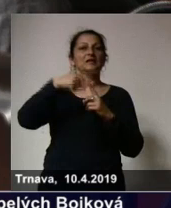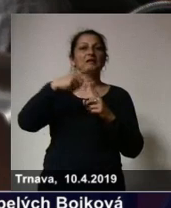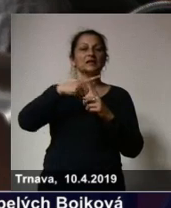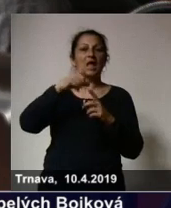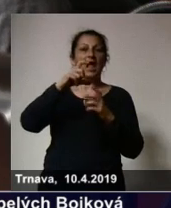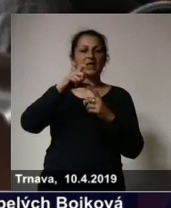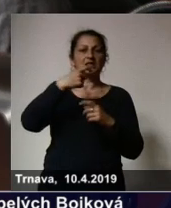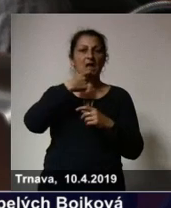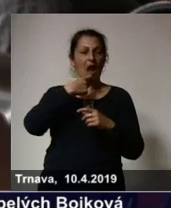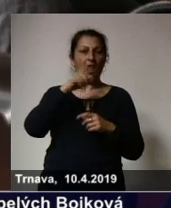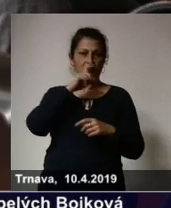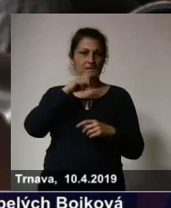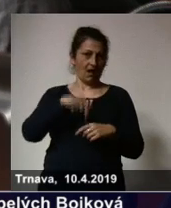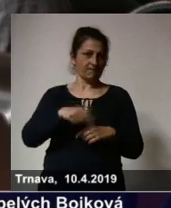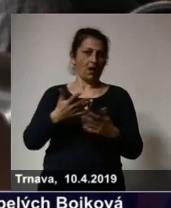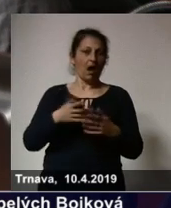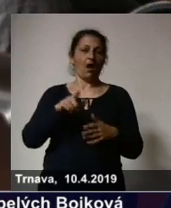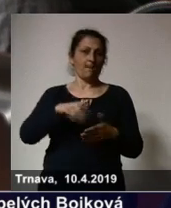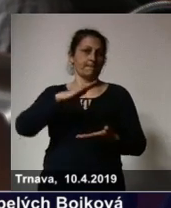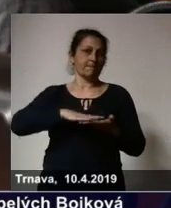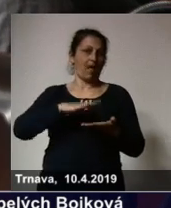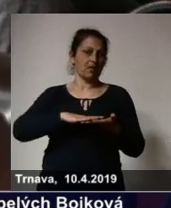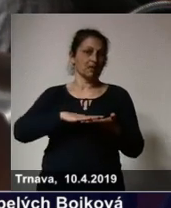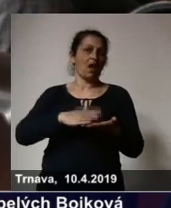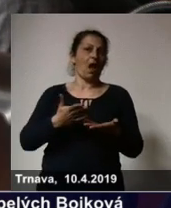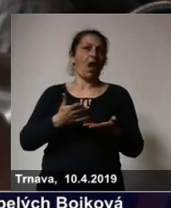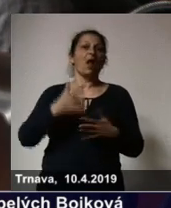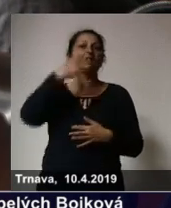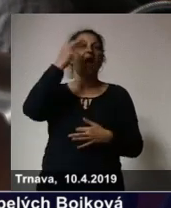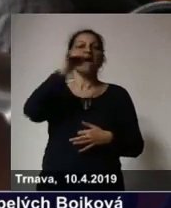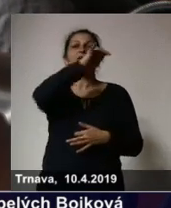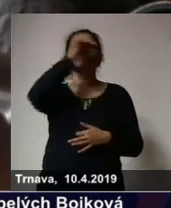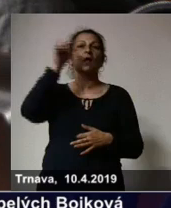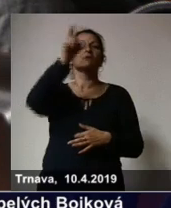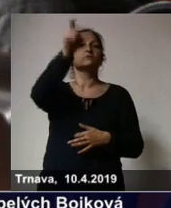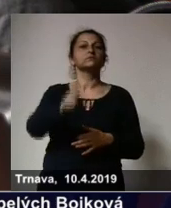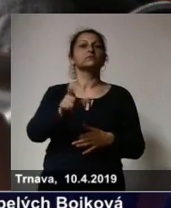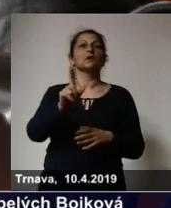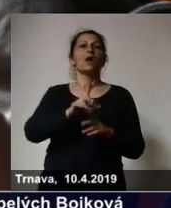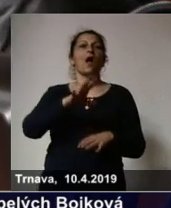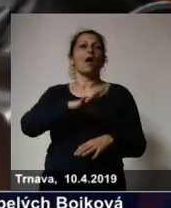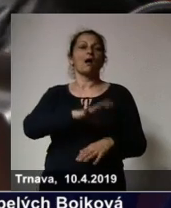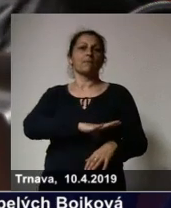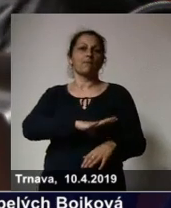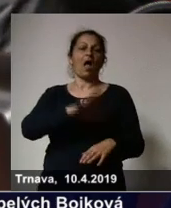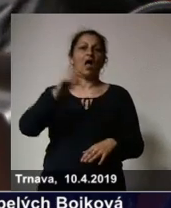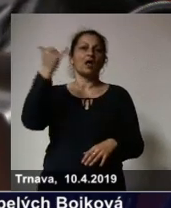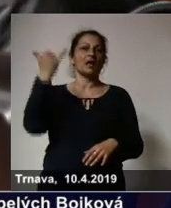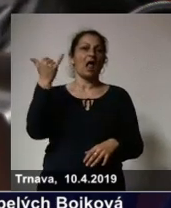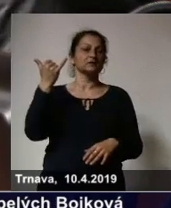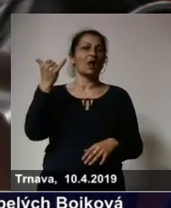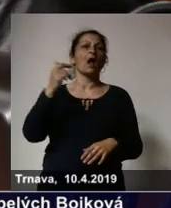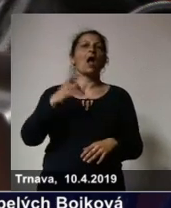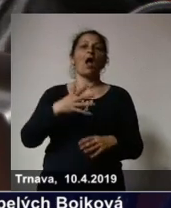tento materiál a návrh na menovanie pani riaditeľky bez pripomienok s odporúčaním